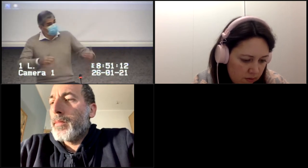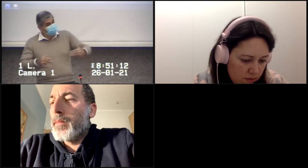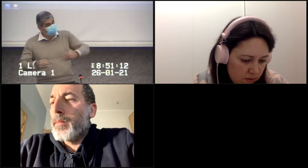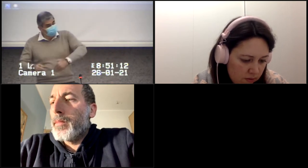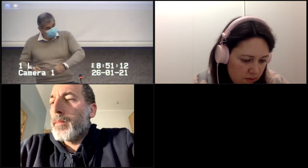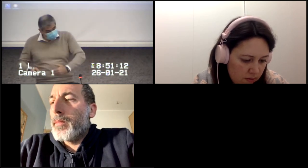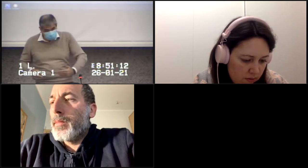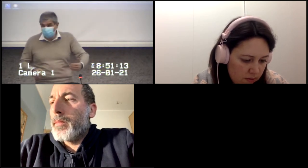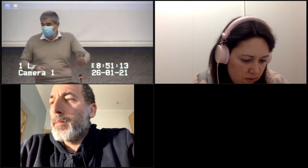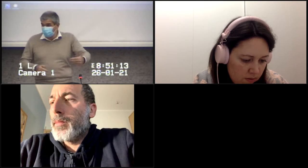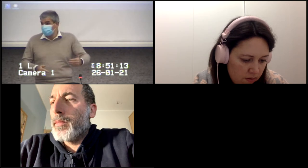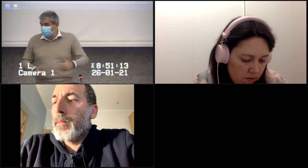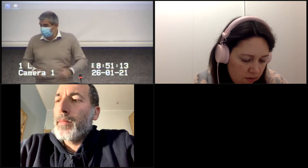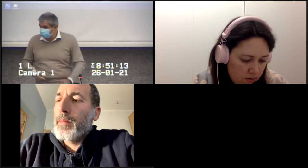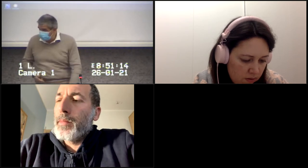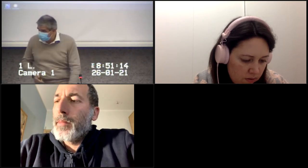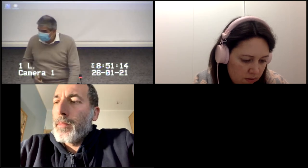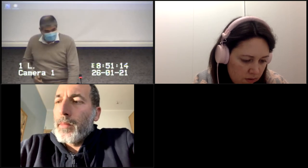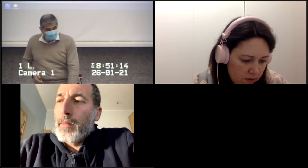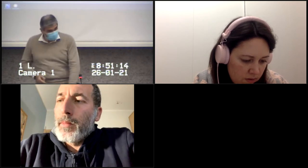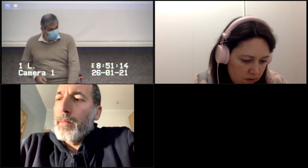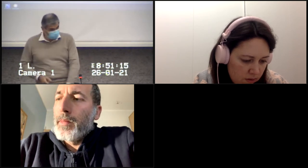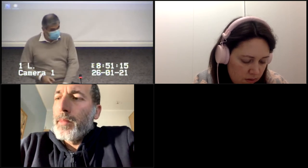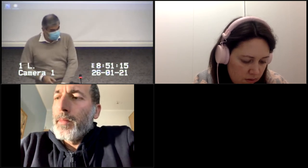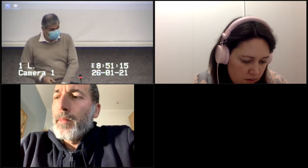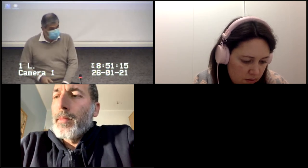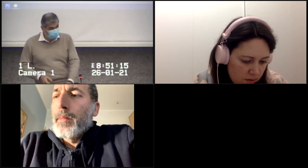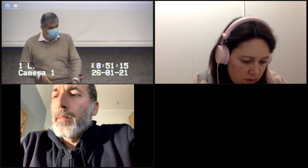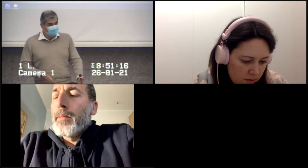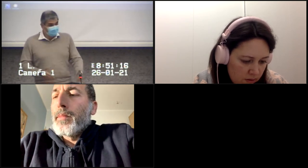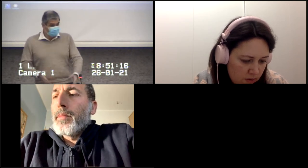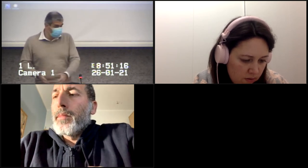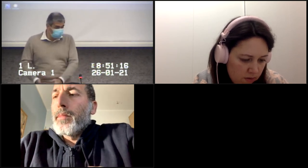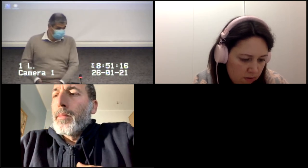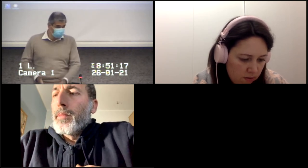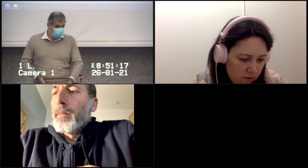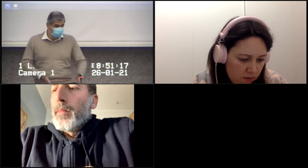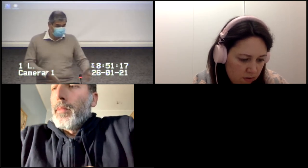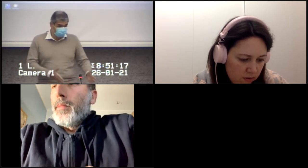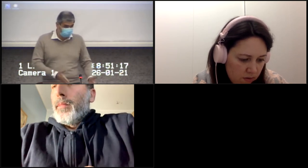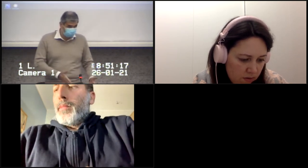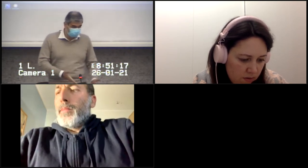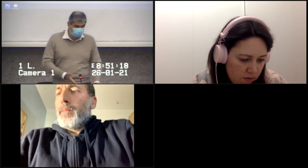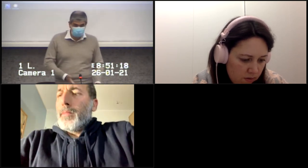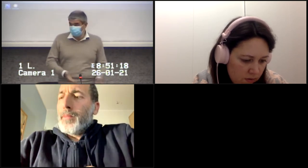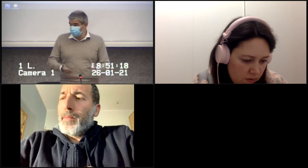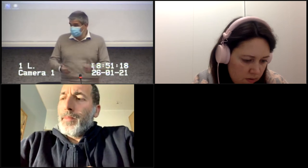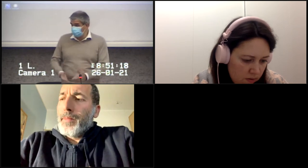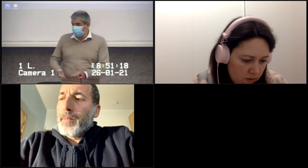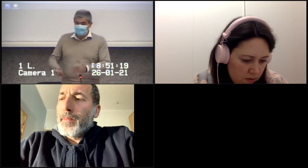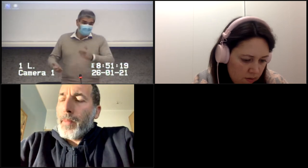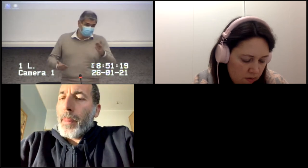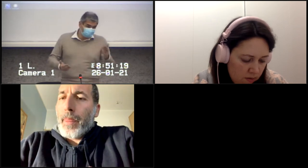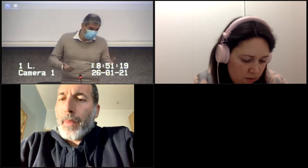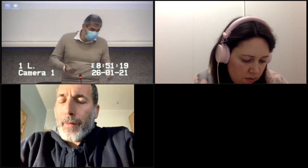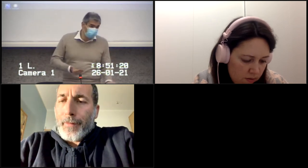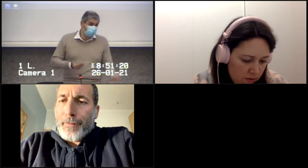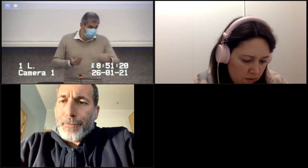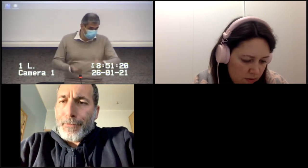si declinano rientra anche una delle voci che è il pilastro di questo impianto normativo, cioè